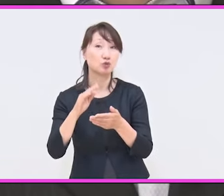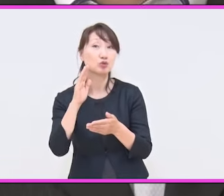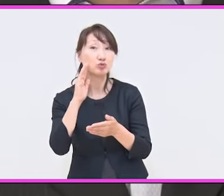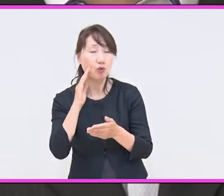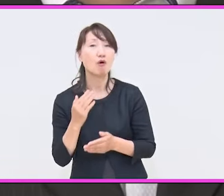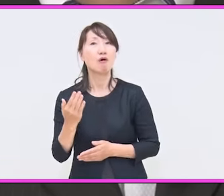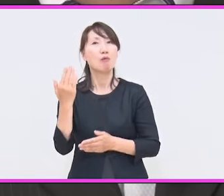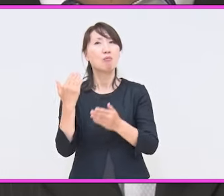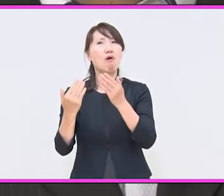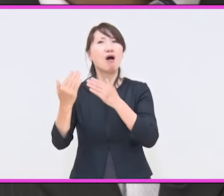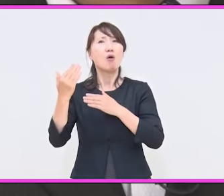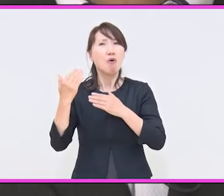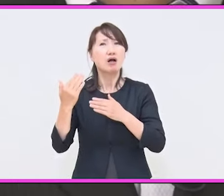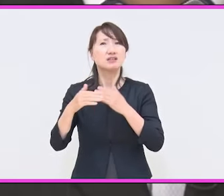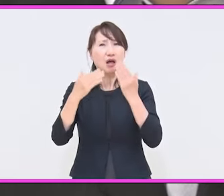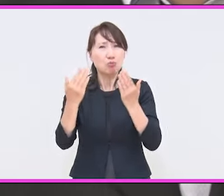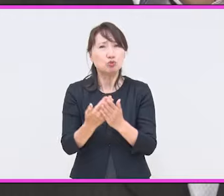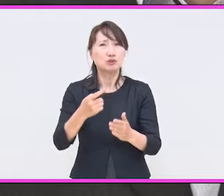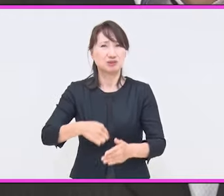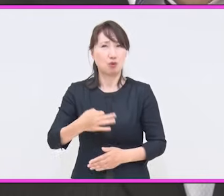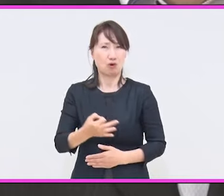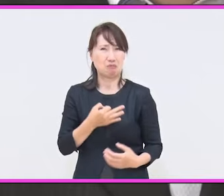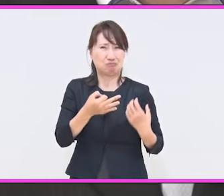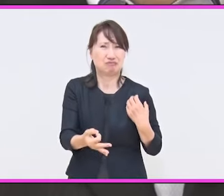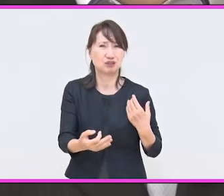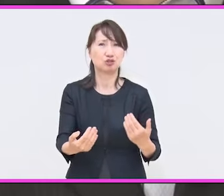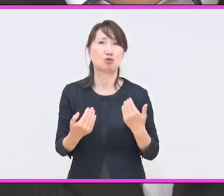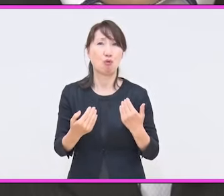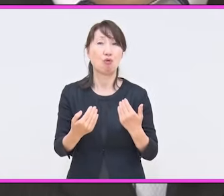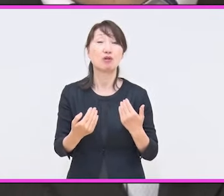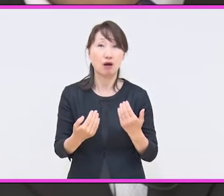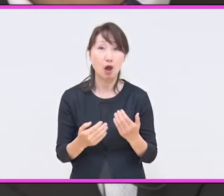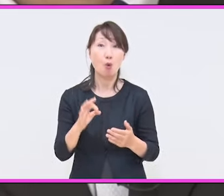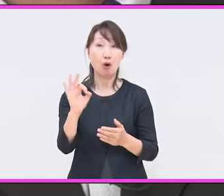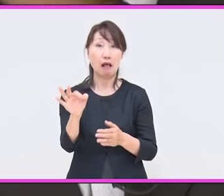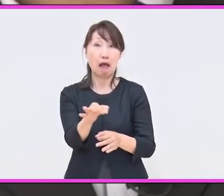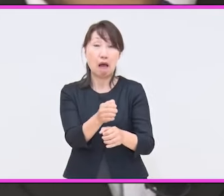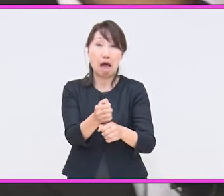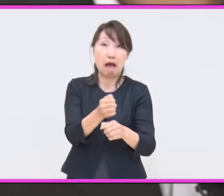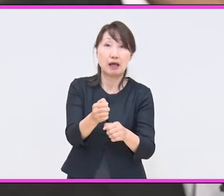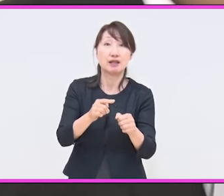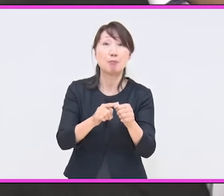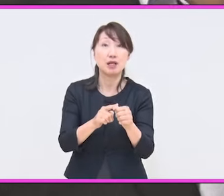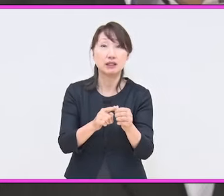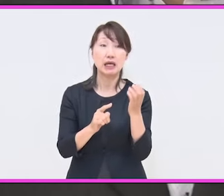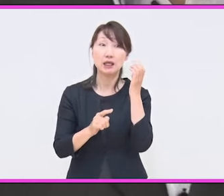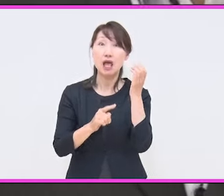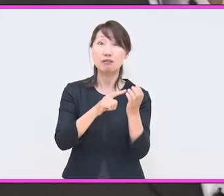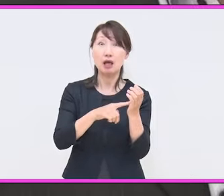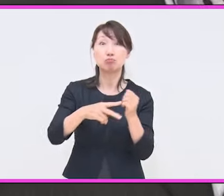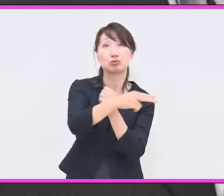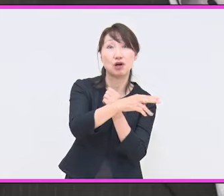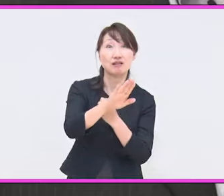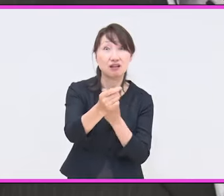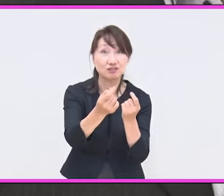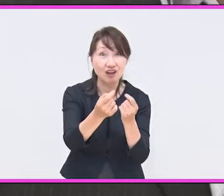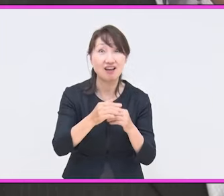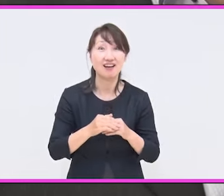出さなきゃいけないから うんそうです、 ね、携帯も止められたことがあるって言ってませんでした、 はい、 そうなんですか ありますね